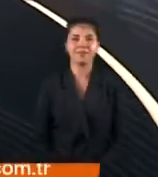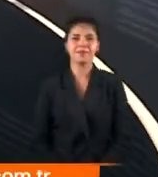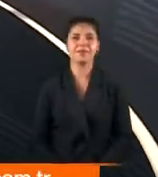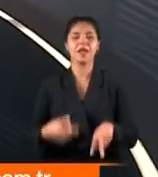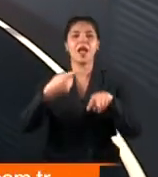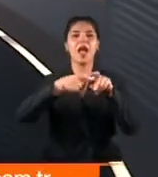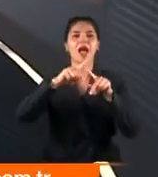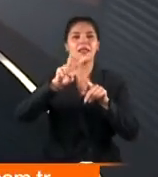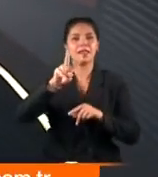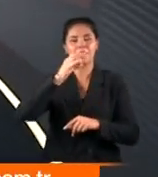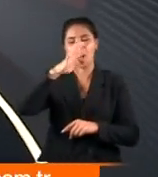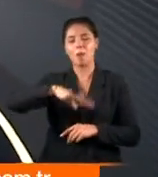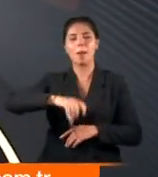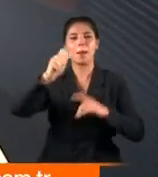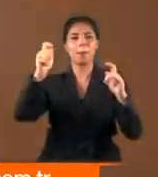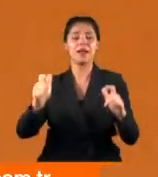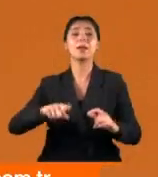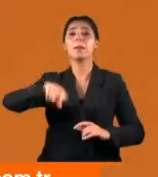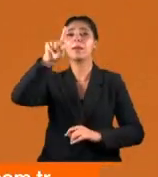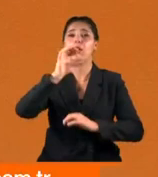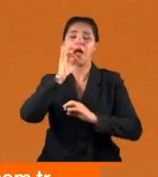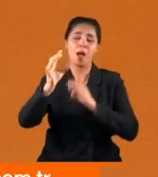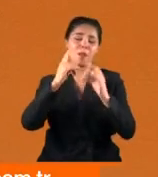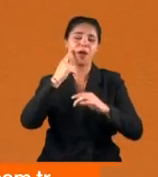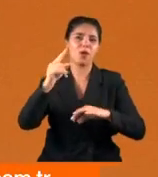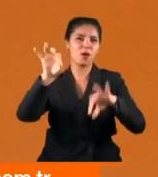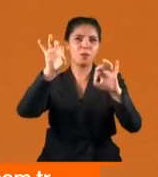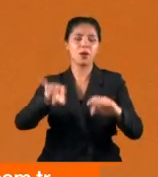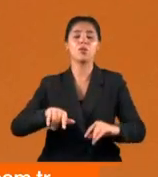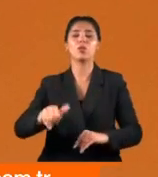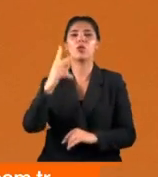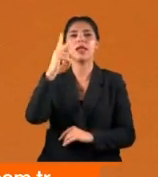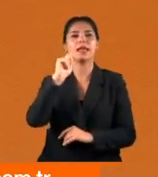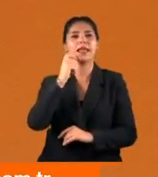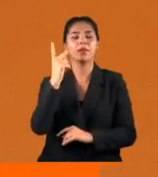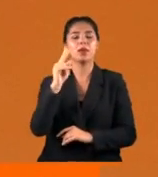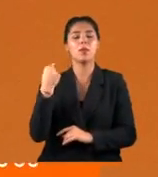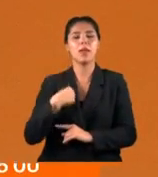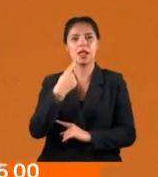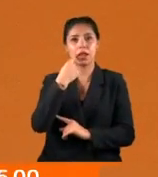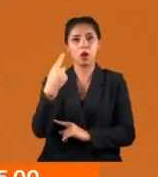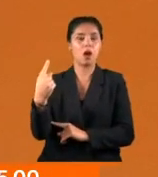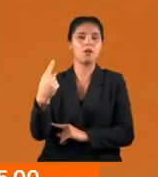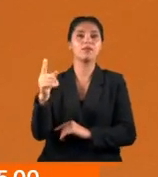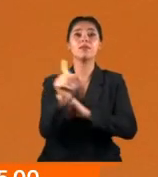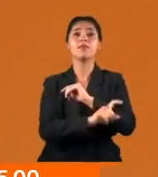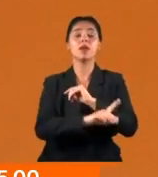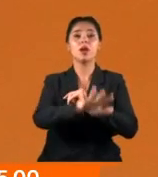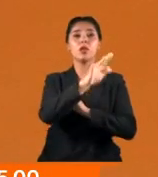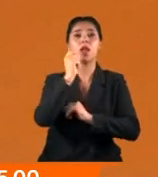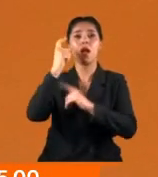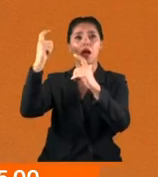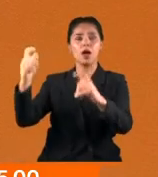Haberin merkezinden, ATV Haber merkezinden günün gelişmeleriyle karşınızdayız. Bugün 2 Ekim 2023 Pazartesi. Teröristlerin